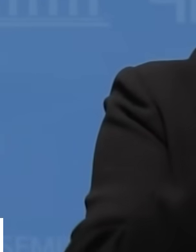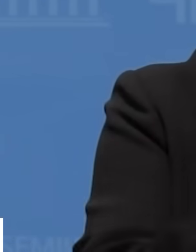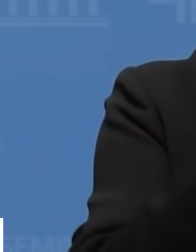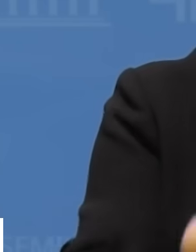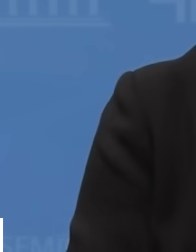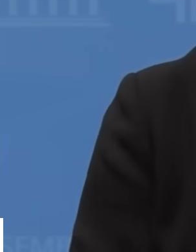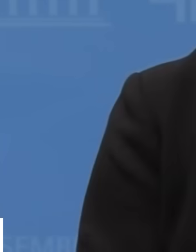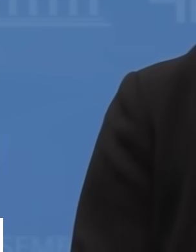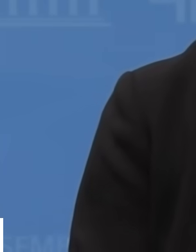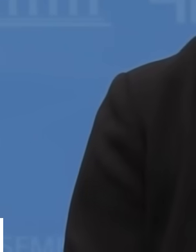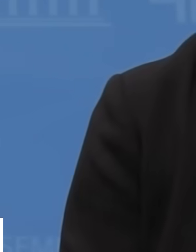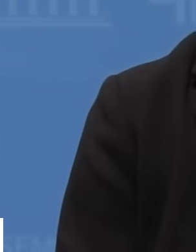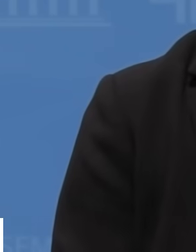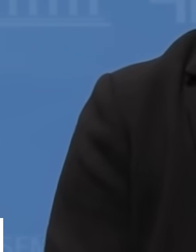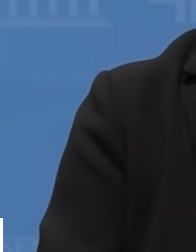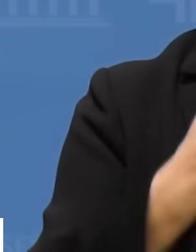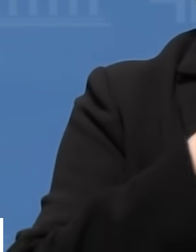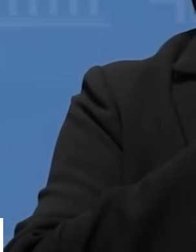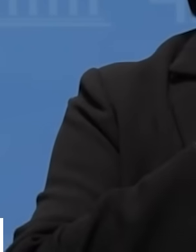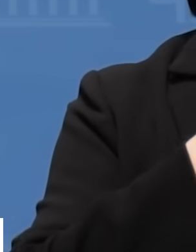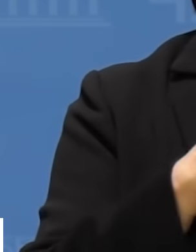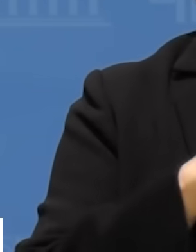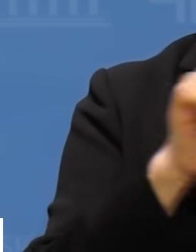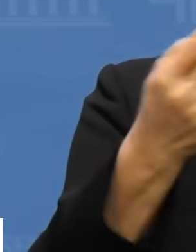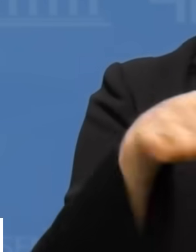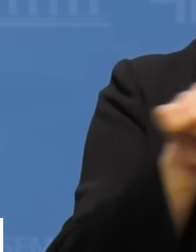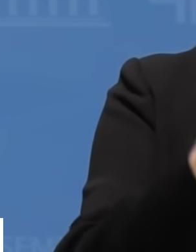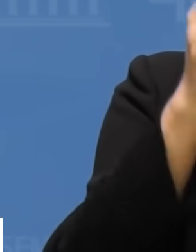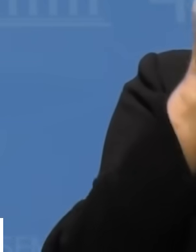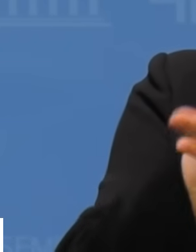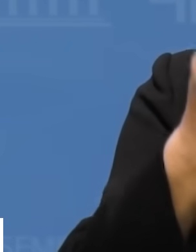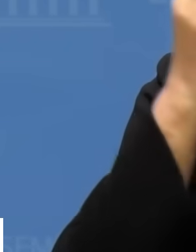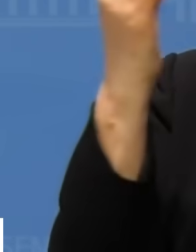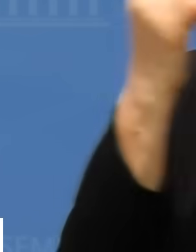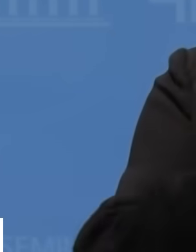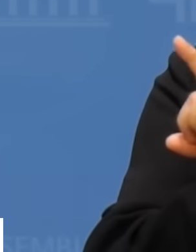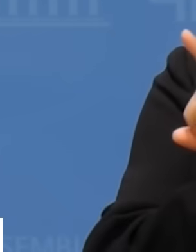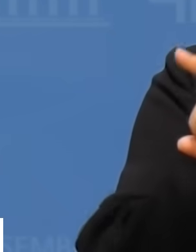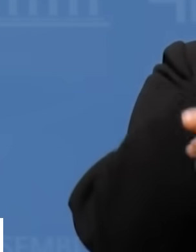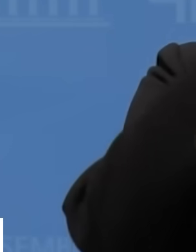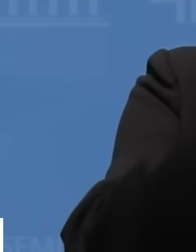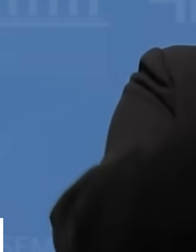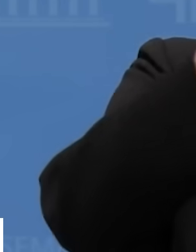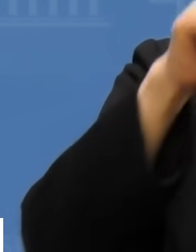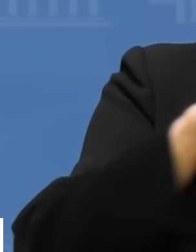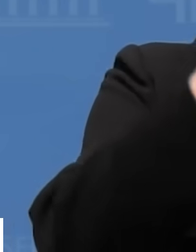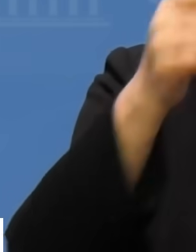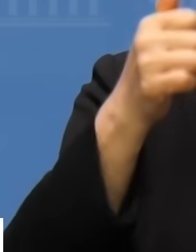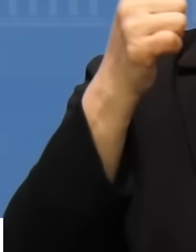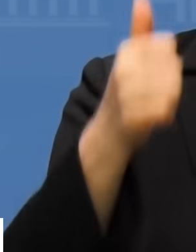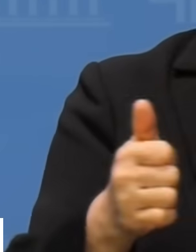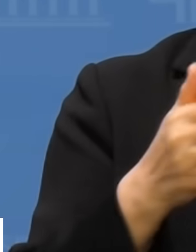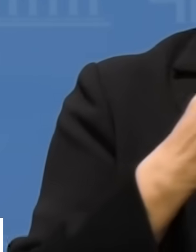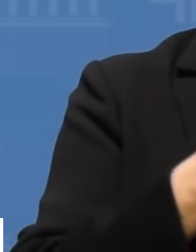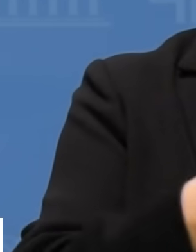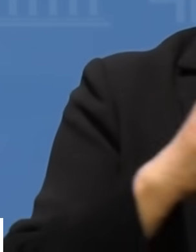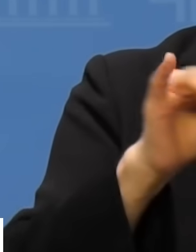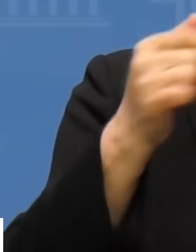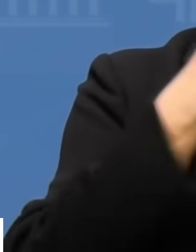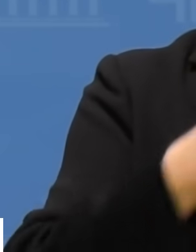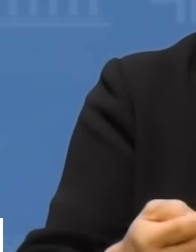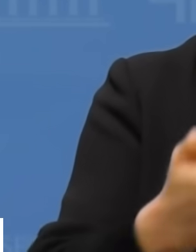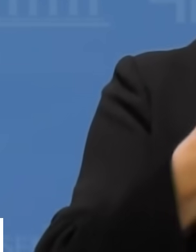말입니까? 저는 정치를 위한 사법개혁을 정상화해서 재판 지연에 따른 국민